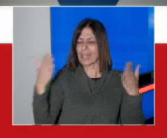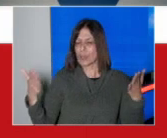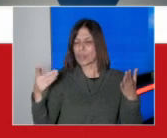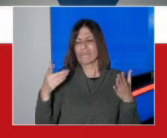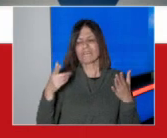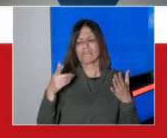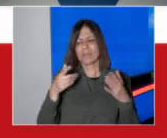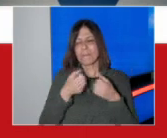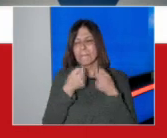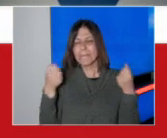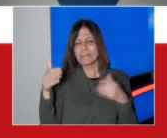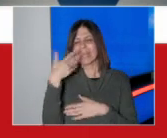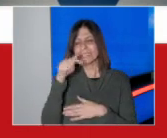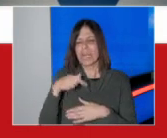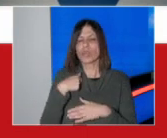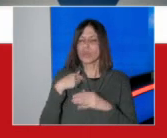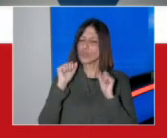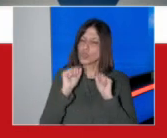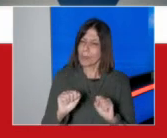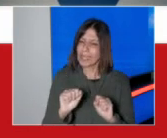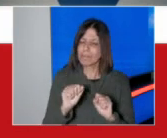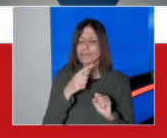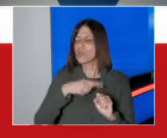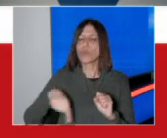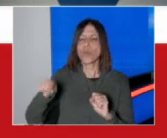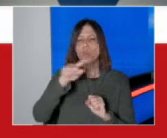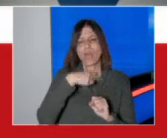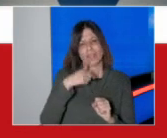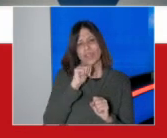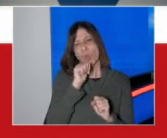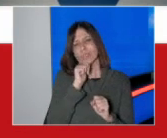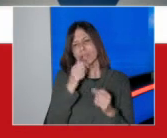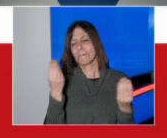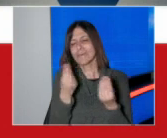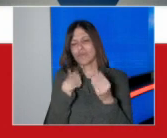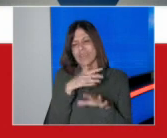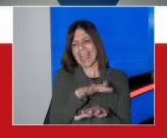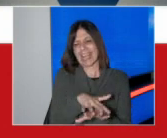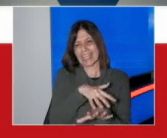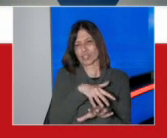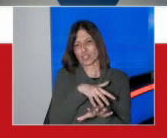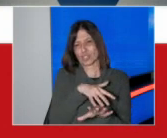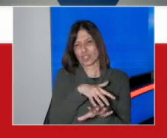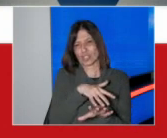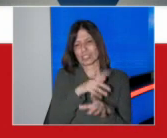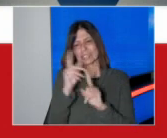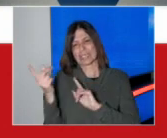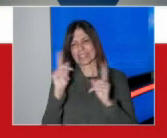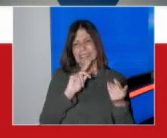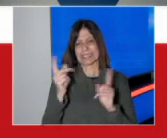במדינת ישראל. אנחנו בעד, באמת בעד כולם, ואני לא רוצה שמישהו ירגיש באיזשהו